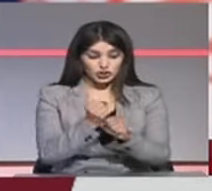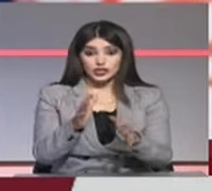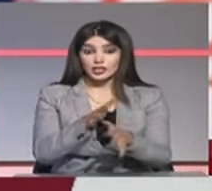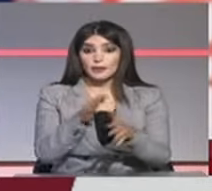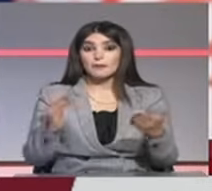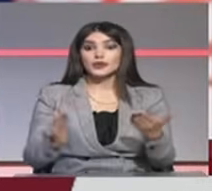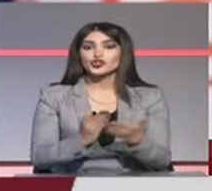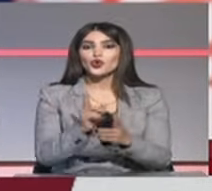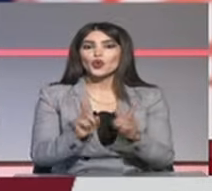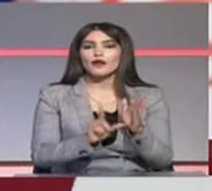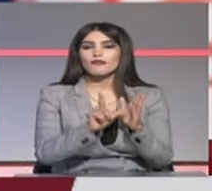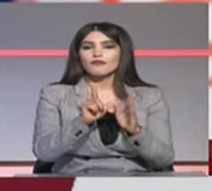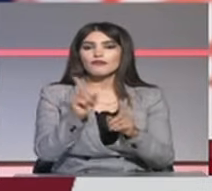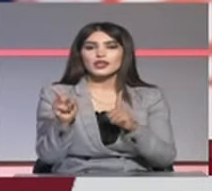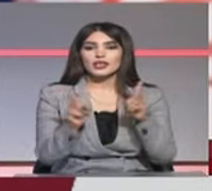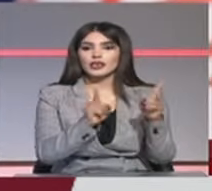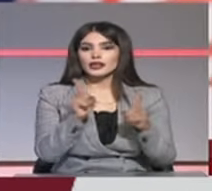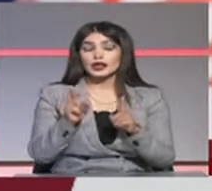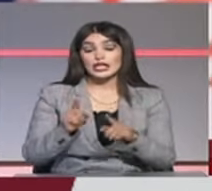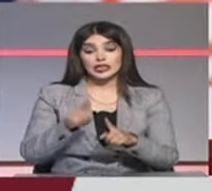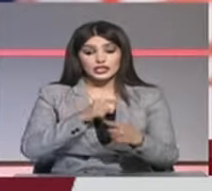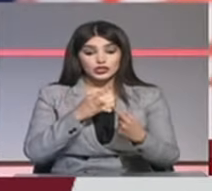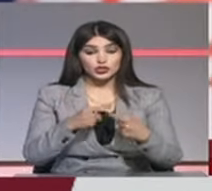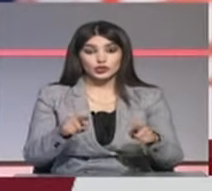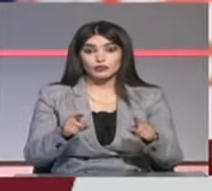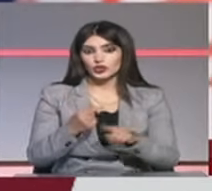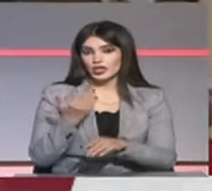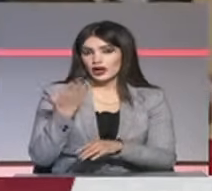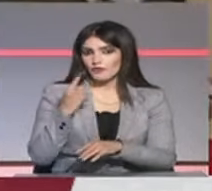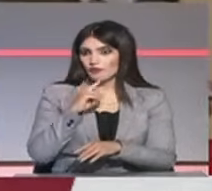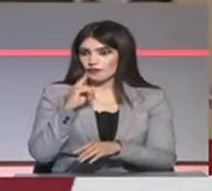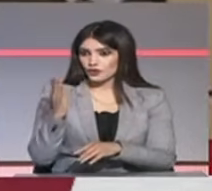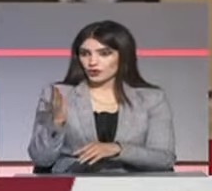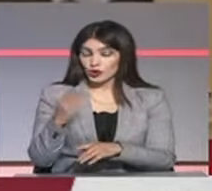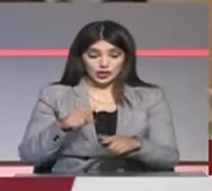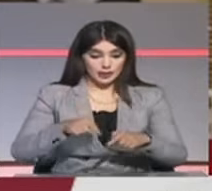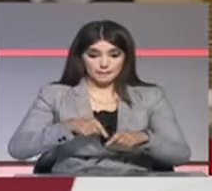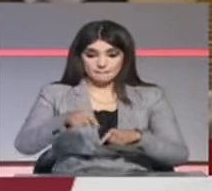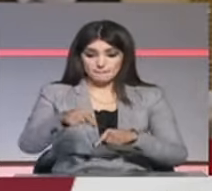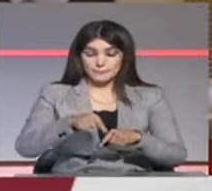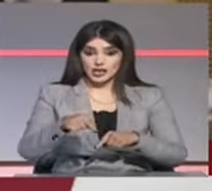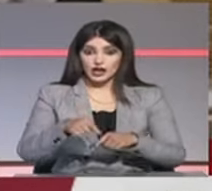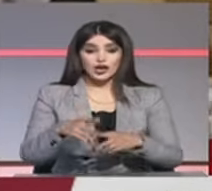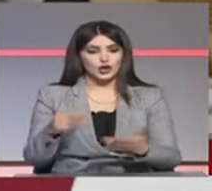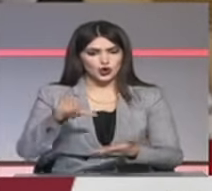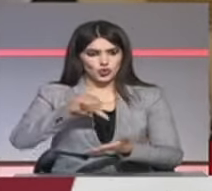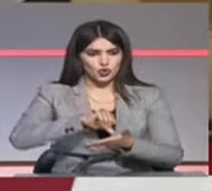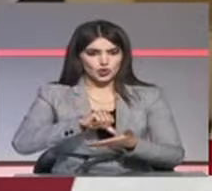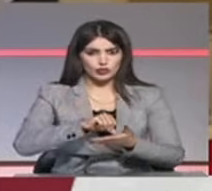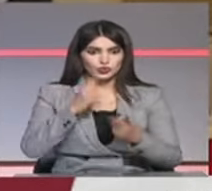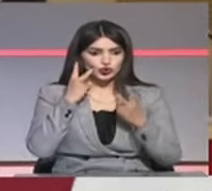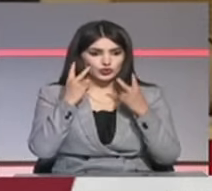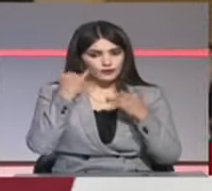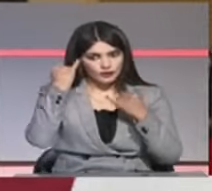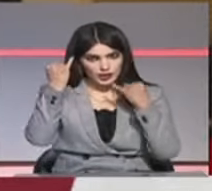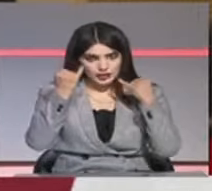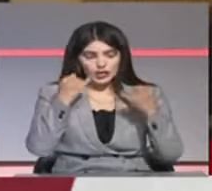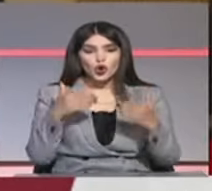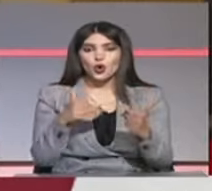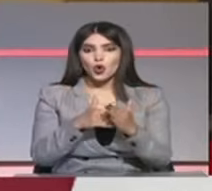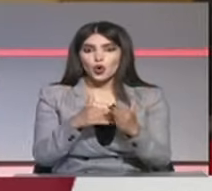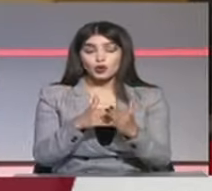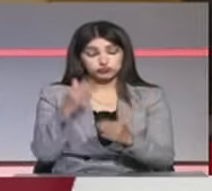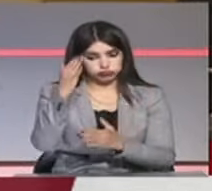الفريده والراقيه التي تختلف عما سبقه خطوه تقطعها ايران على ضوء مقترحه جاده